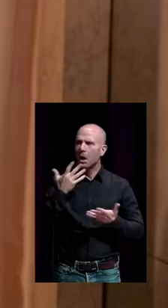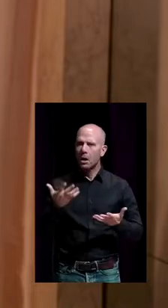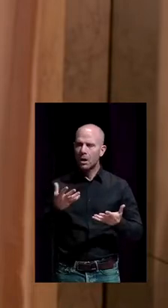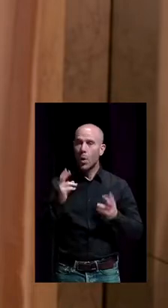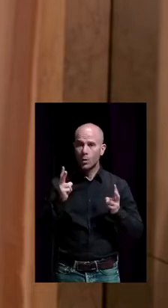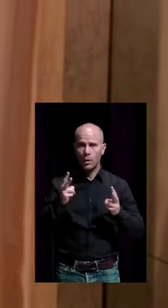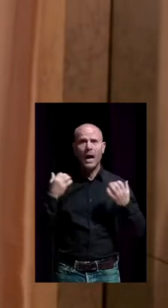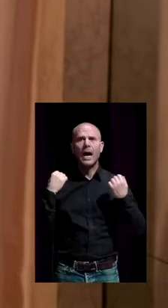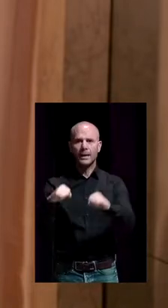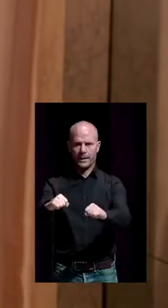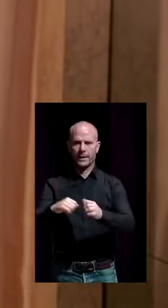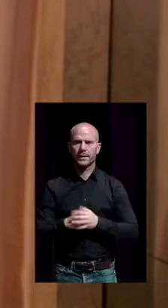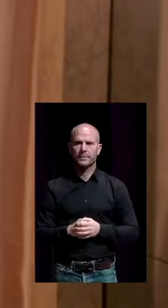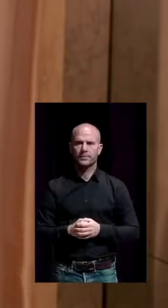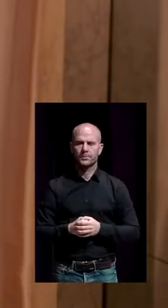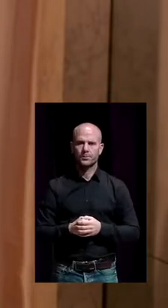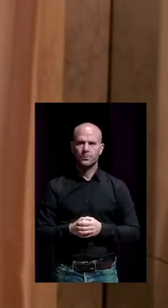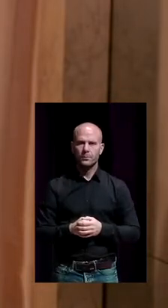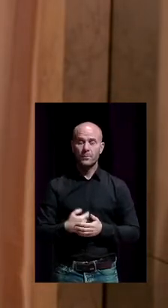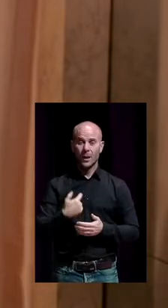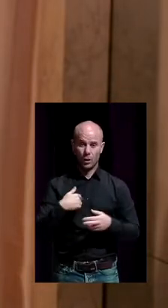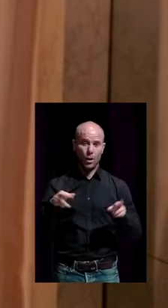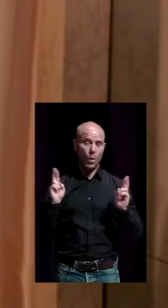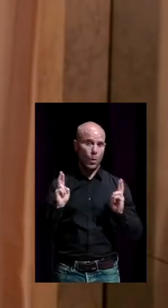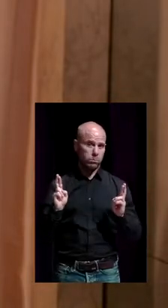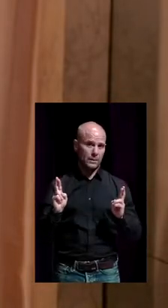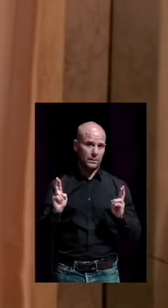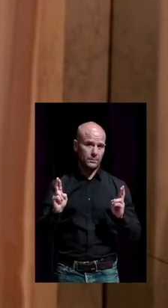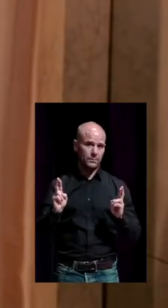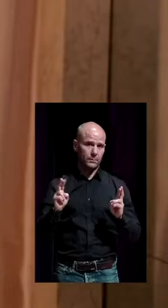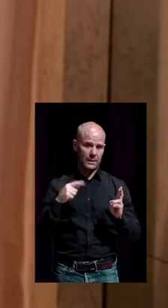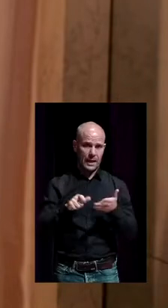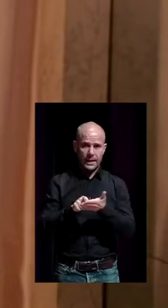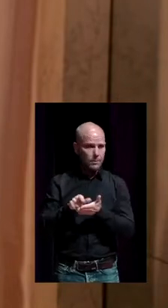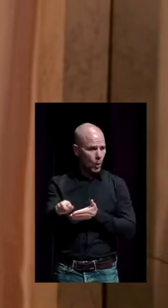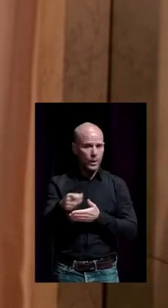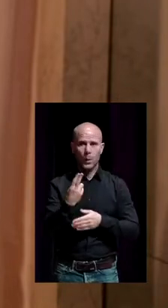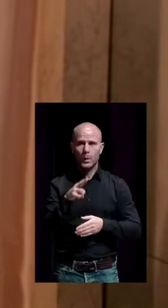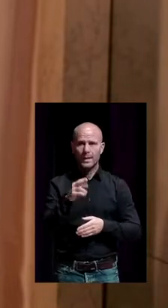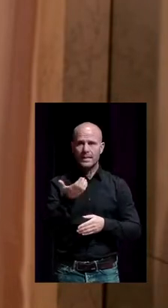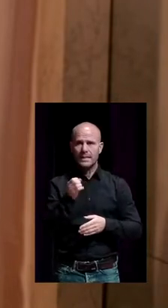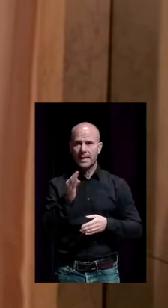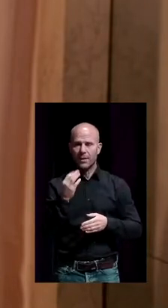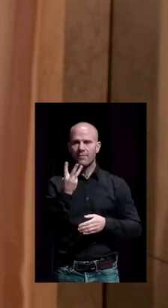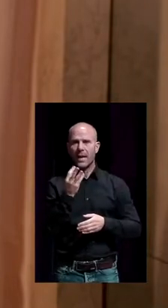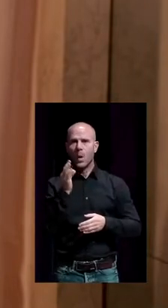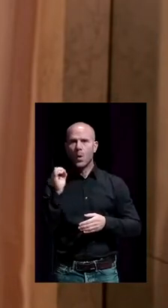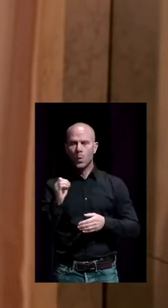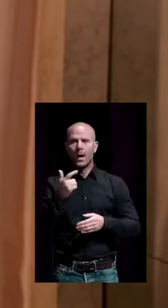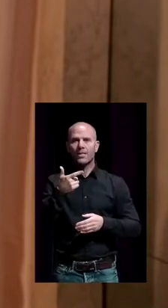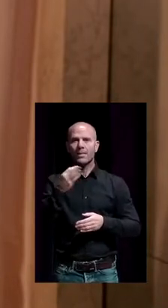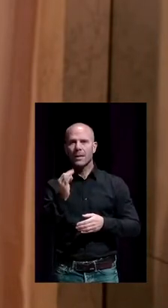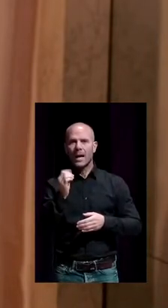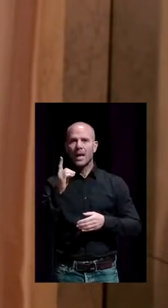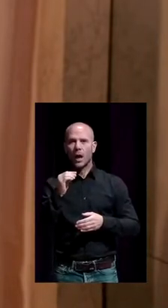till handling. Jag hoppas att den rapport som UNICEF, WHO och The Lancet har